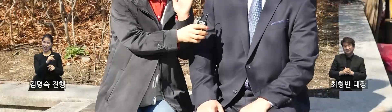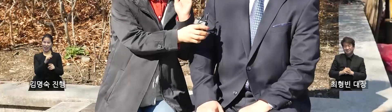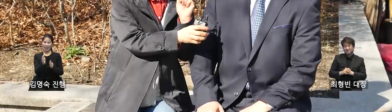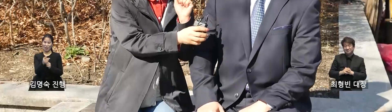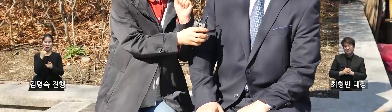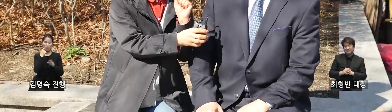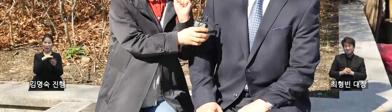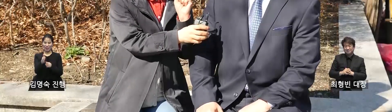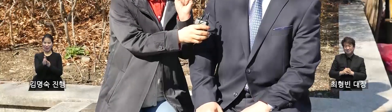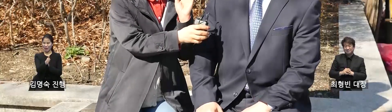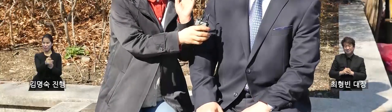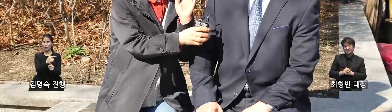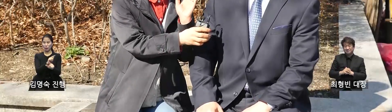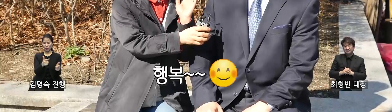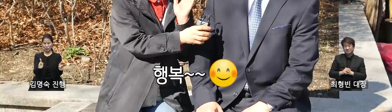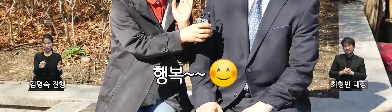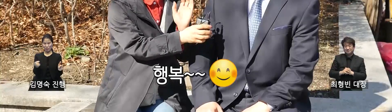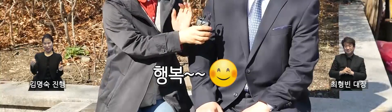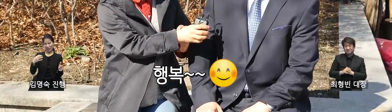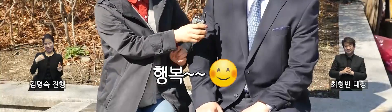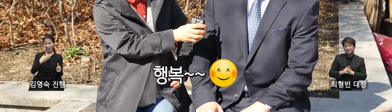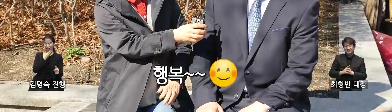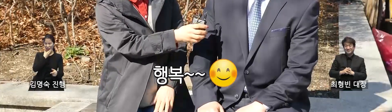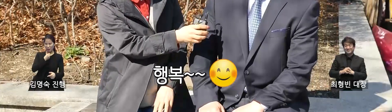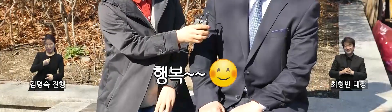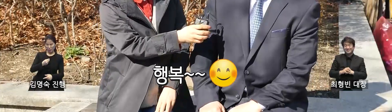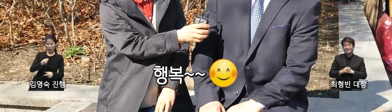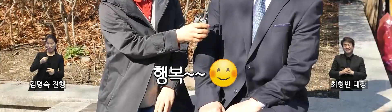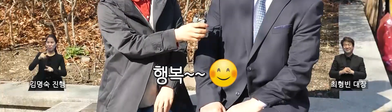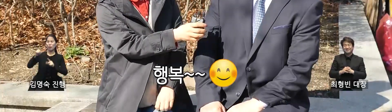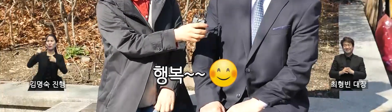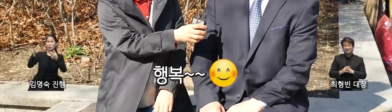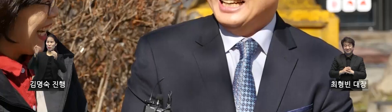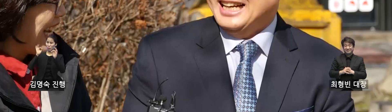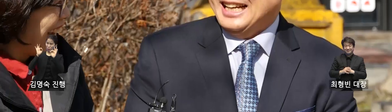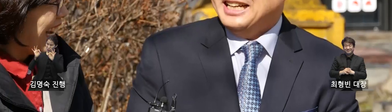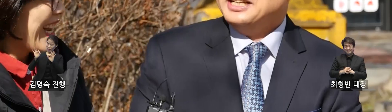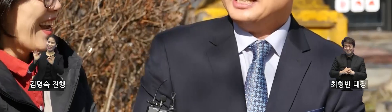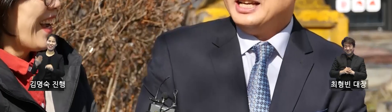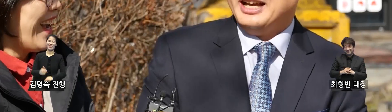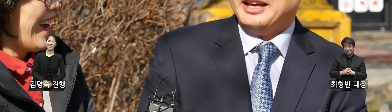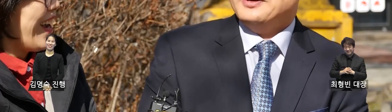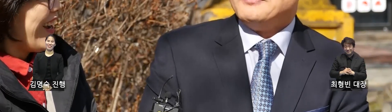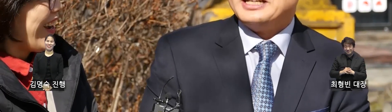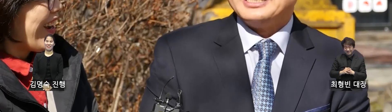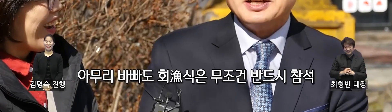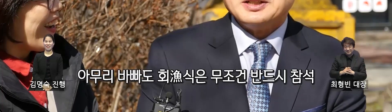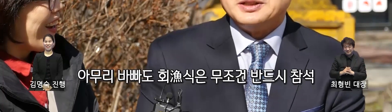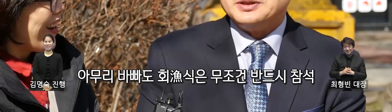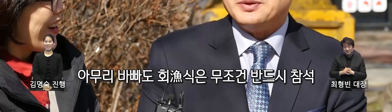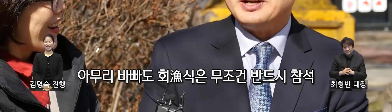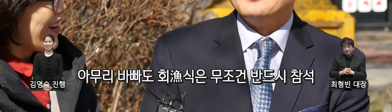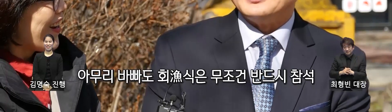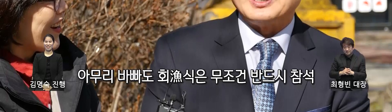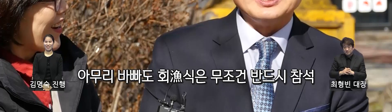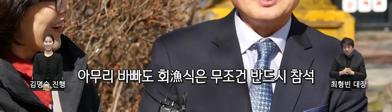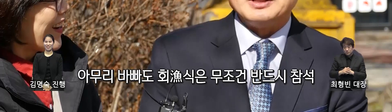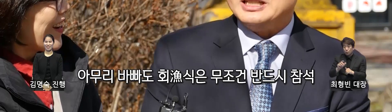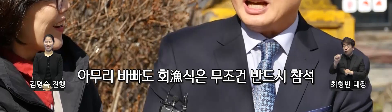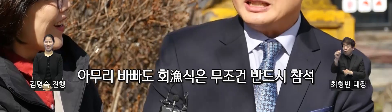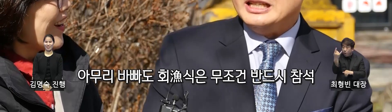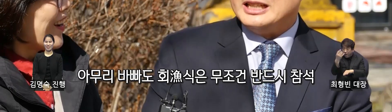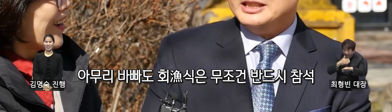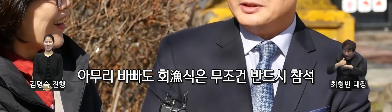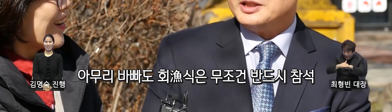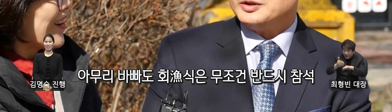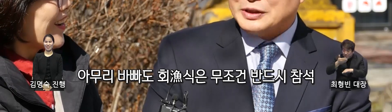얘기를 하시는데 너무 너무해 포켓이 쓱 교수의 그때 에 마늘 그 회를 먹으러 가자고